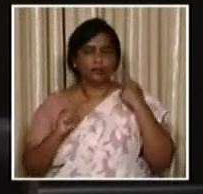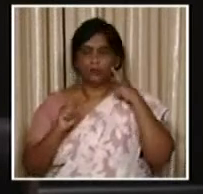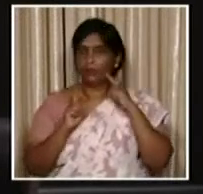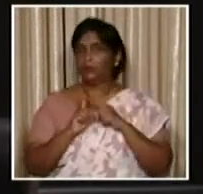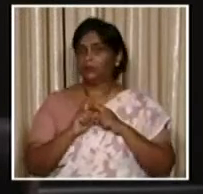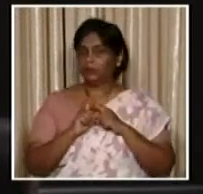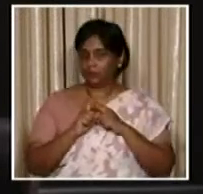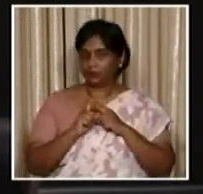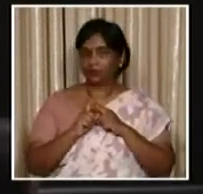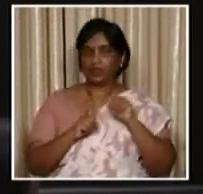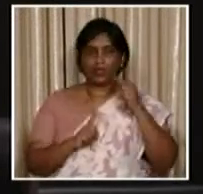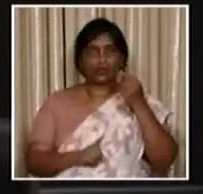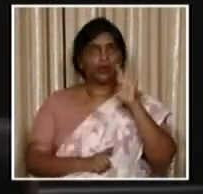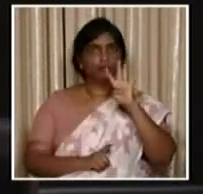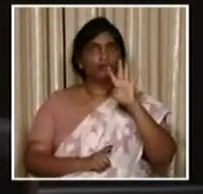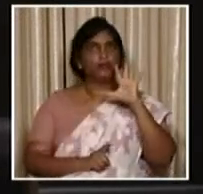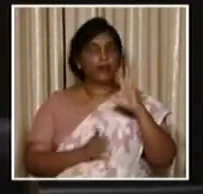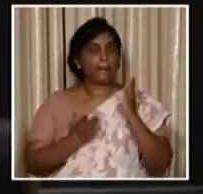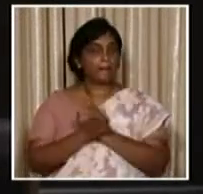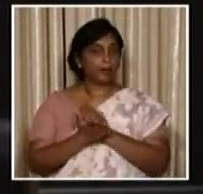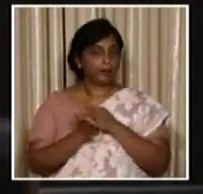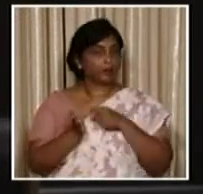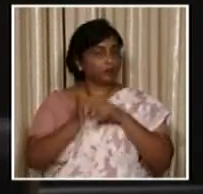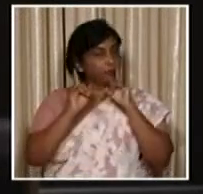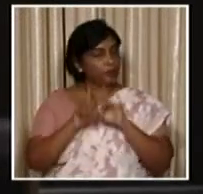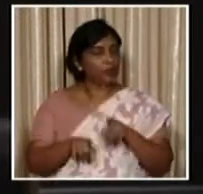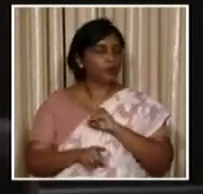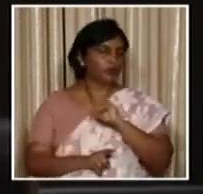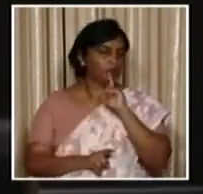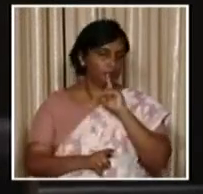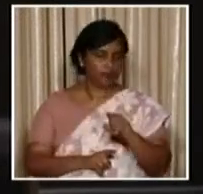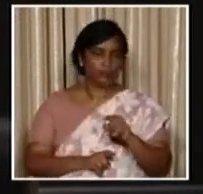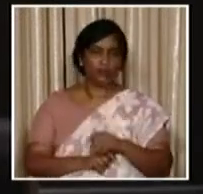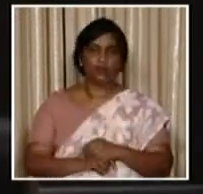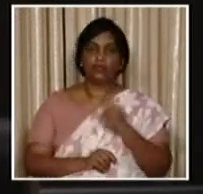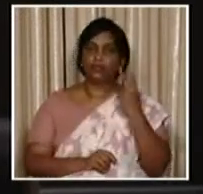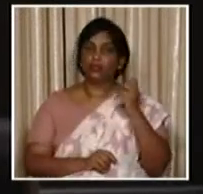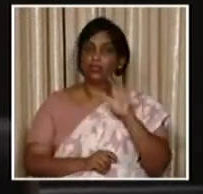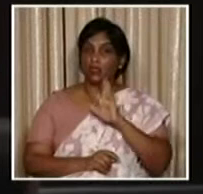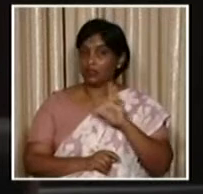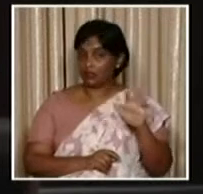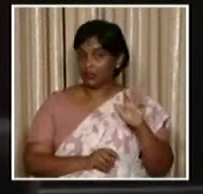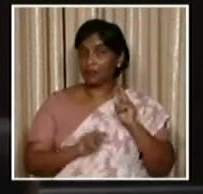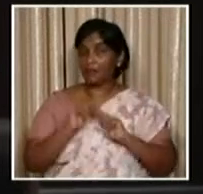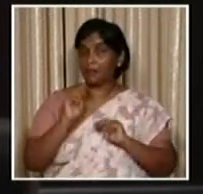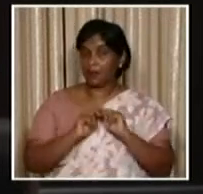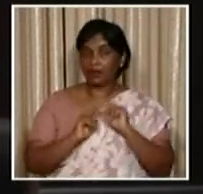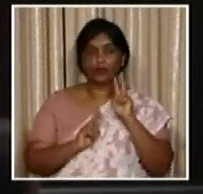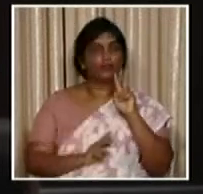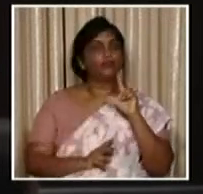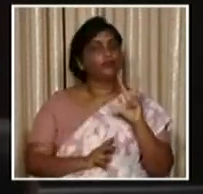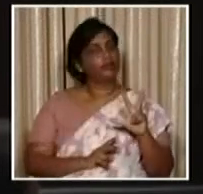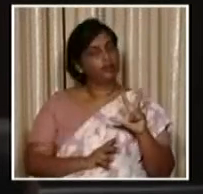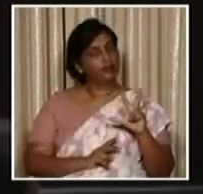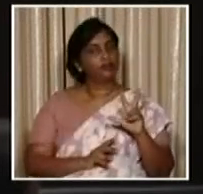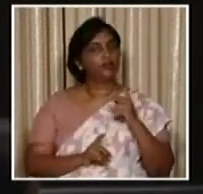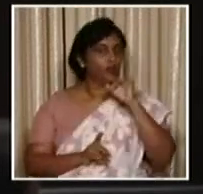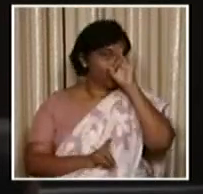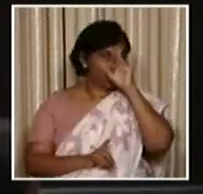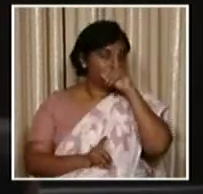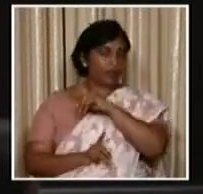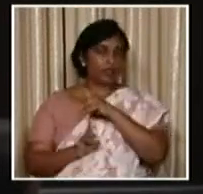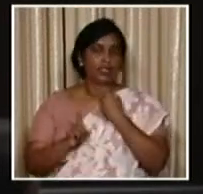කාරණාව 145 වෙනි පිටුවෙන් මෙන්න මේ විදිහට කියනවා 2019 පෙබරවාරි 28 වෙනි දින